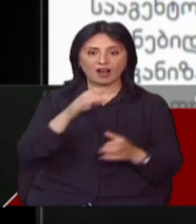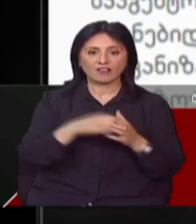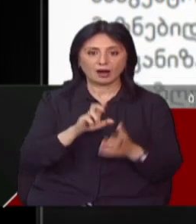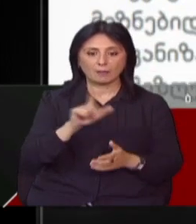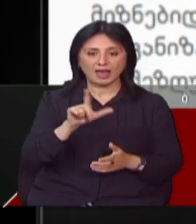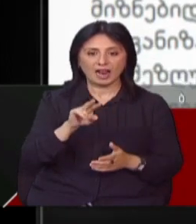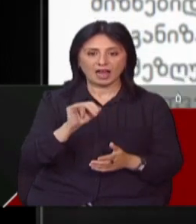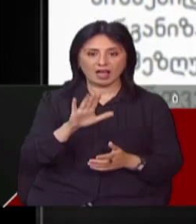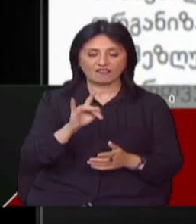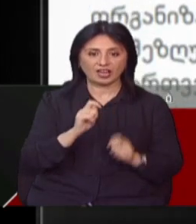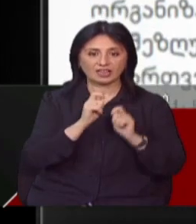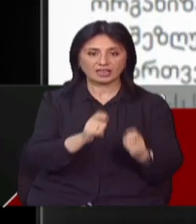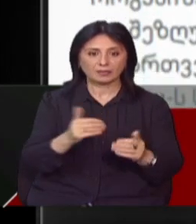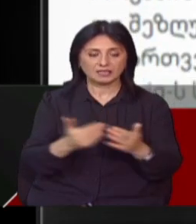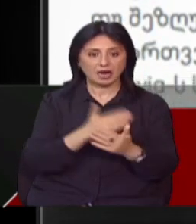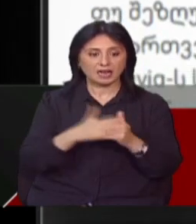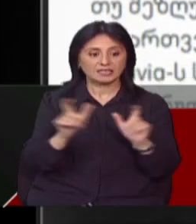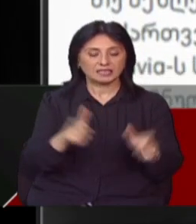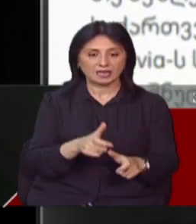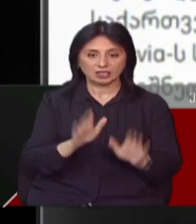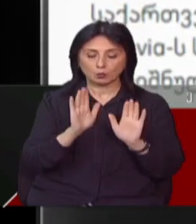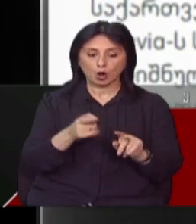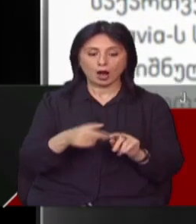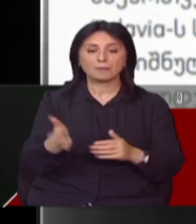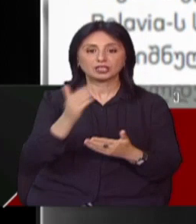ავიაკომპანია ბელავიას მიმართ დაწესებულ ახალ სანქციებს და